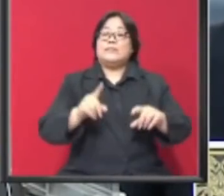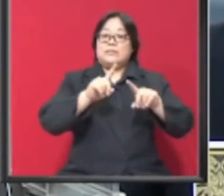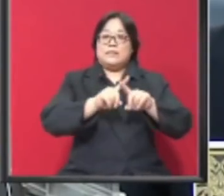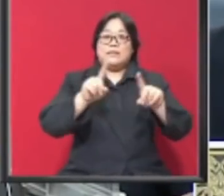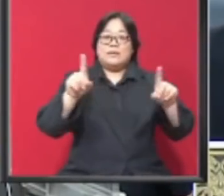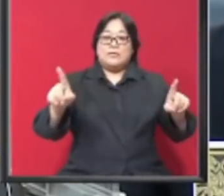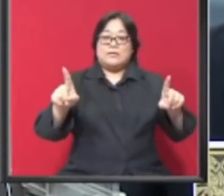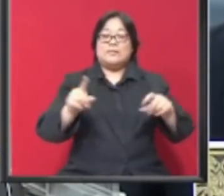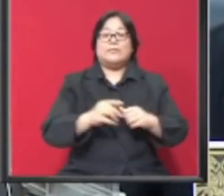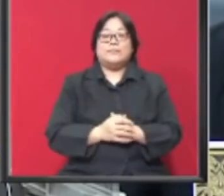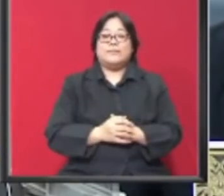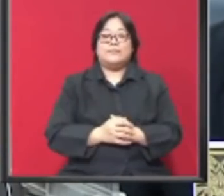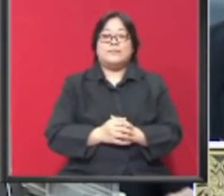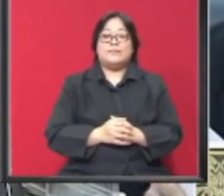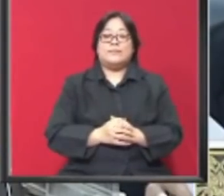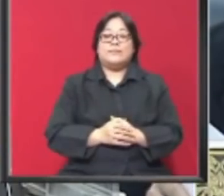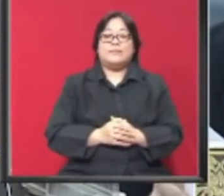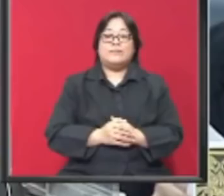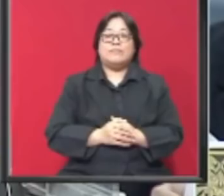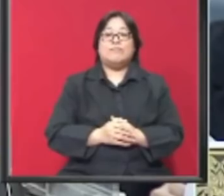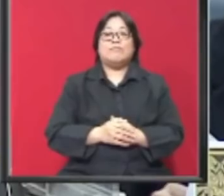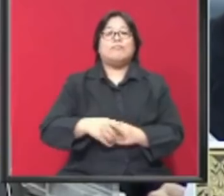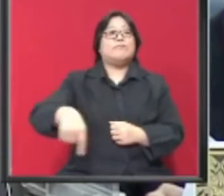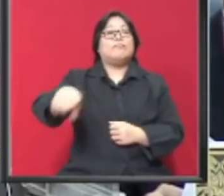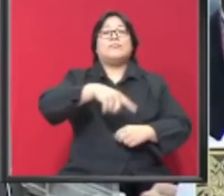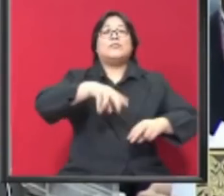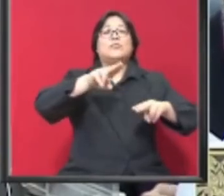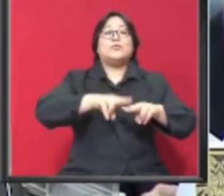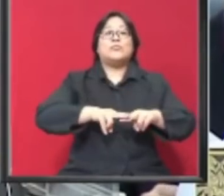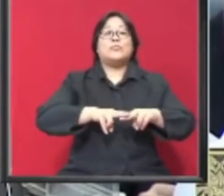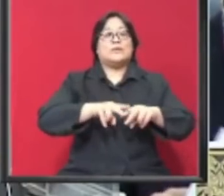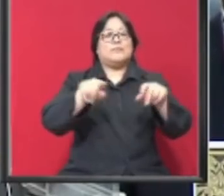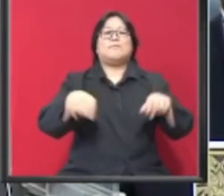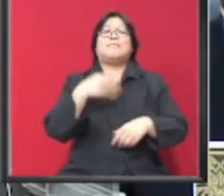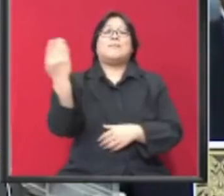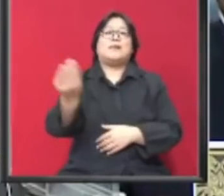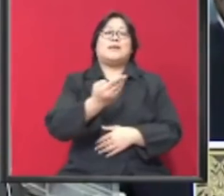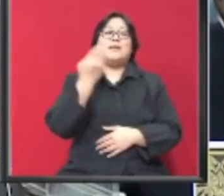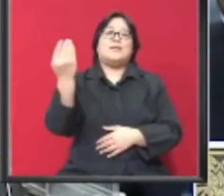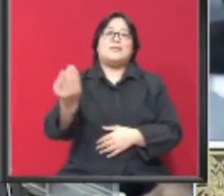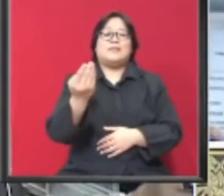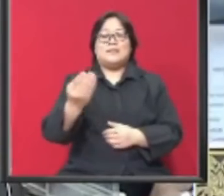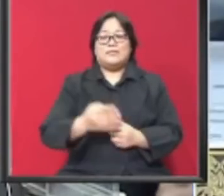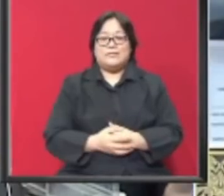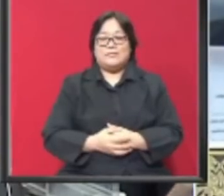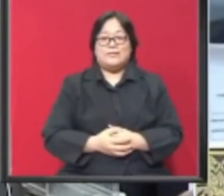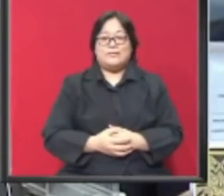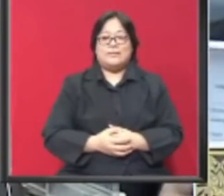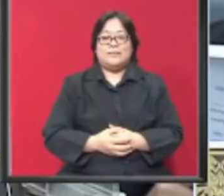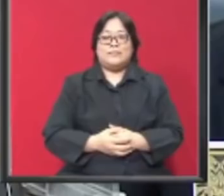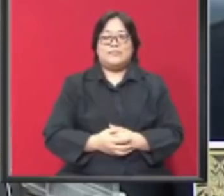tetapi sebaliknya mereka duduk di tempat biasa seperti itu